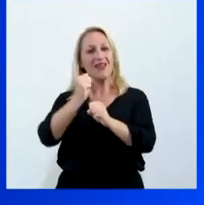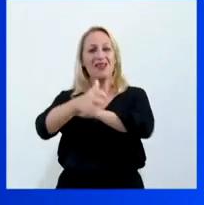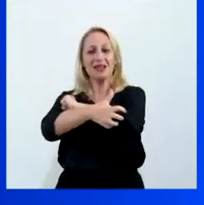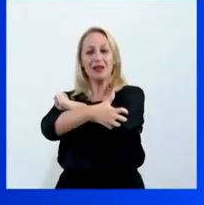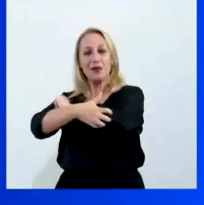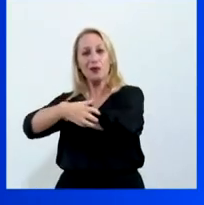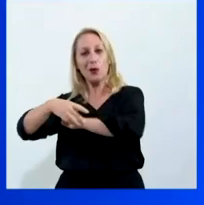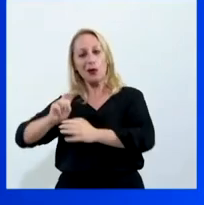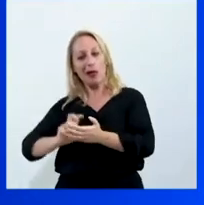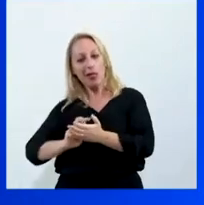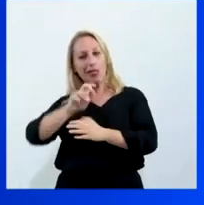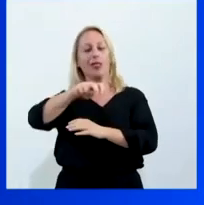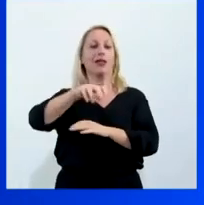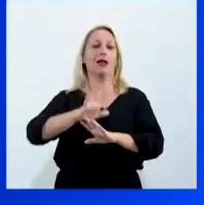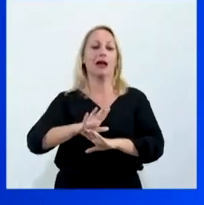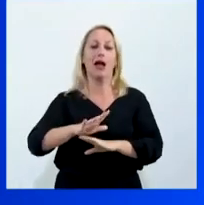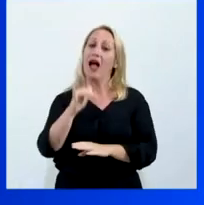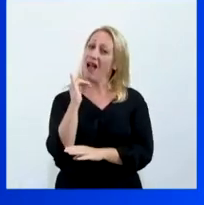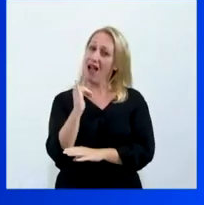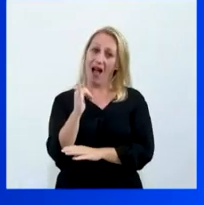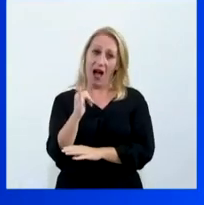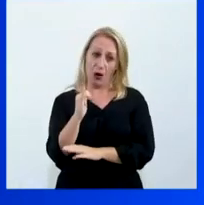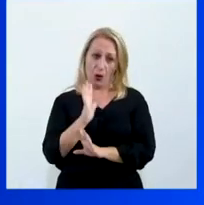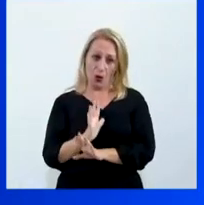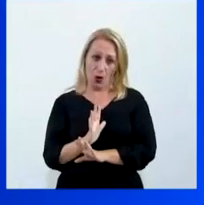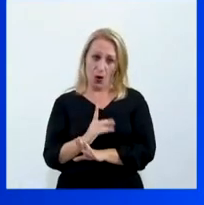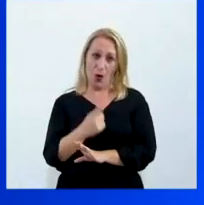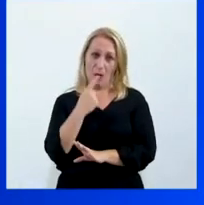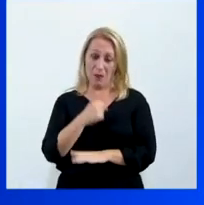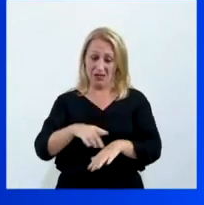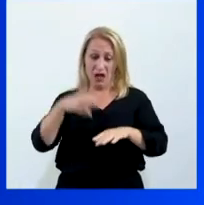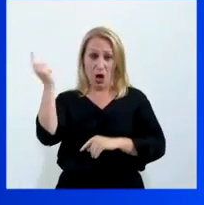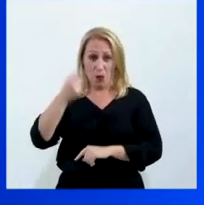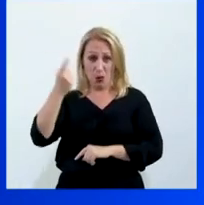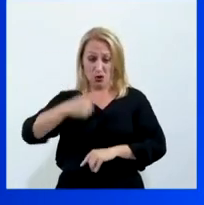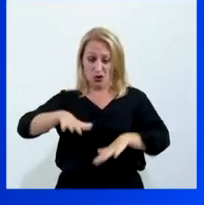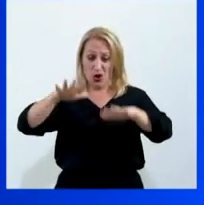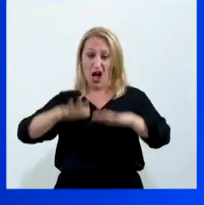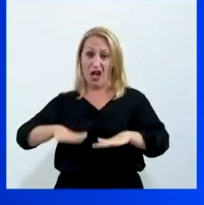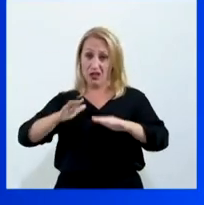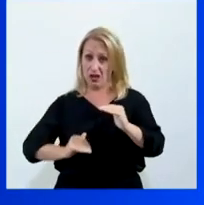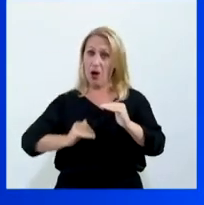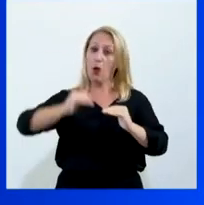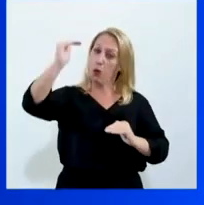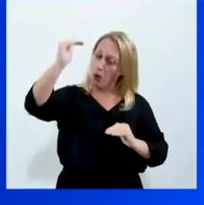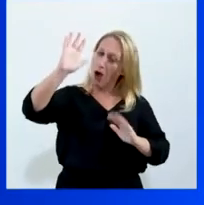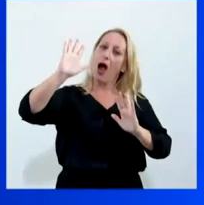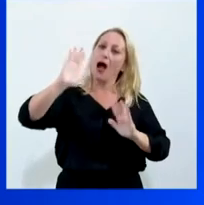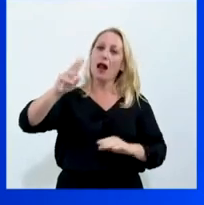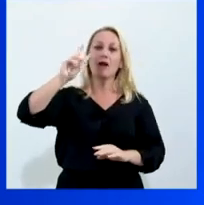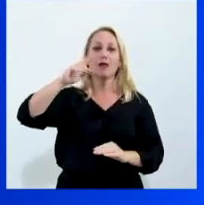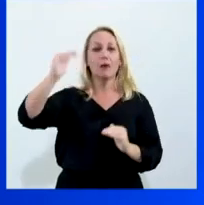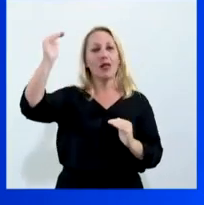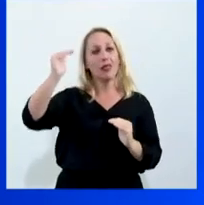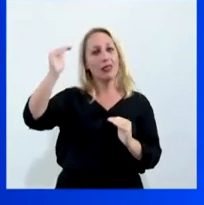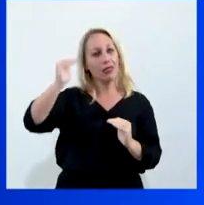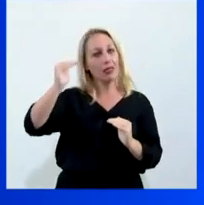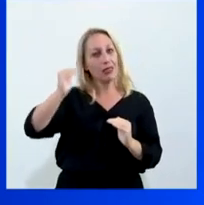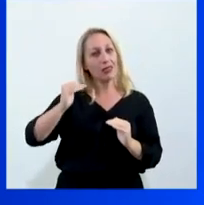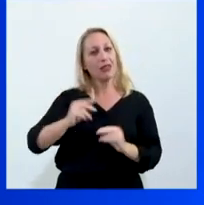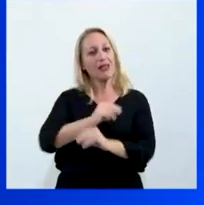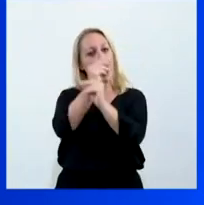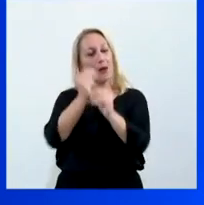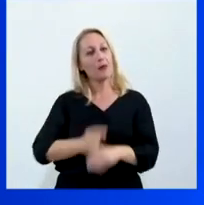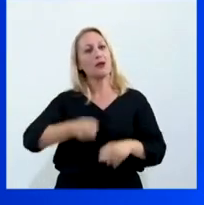Και ακόμα σήμερα δεν είμαστε προφανώς στην ανεργία εκεί που θέλουμε να είμαστε. Όμως η ανεργία αποκλιμακώνεται πολύ γρήγορα και γι' αυτό εξάλλου πήρα και την απόφαση